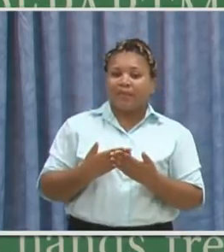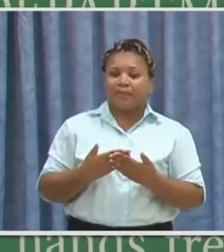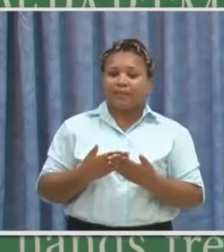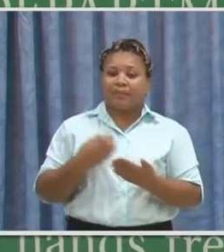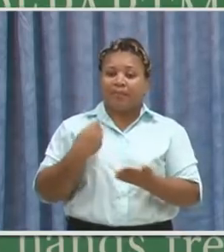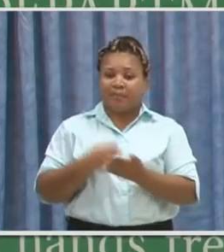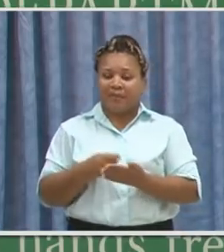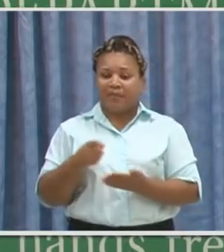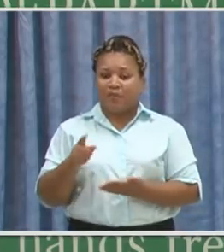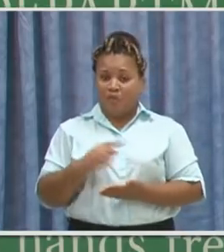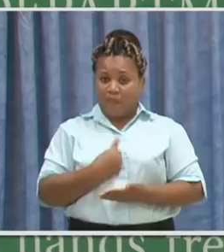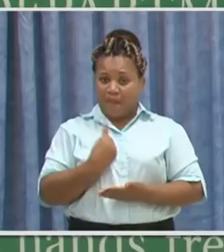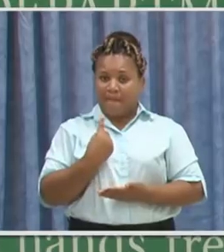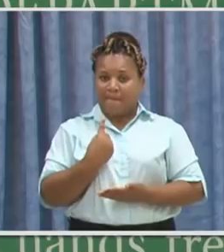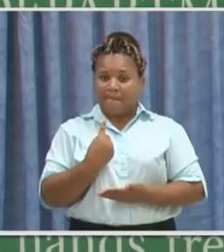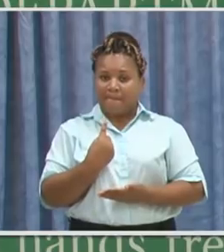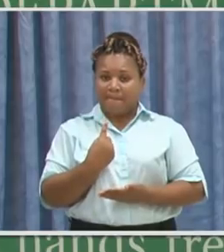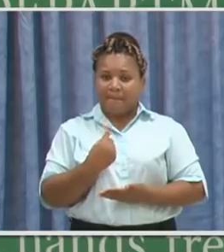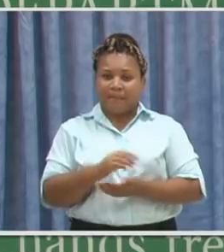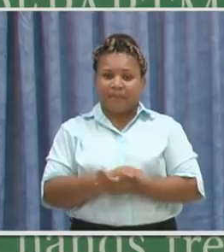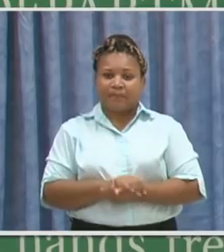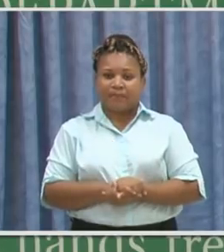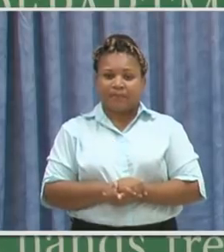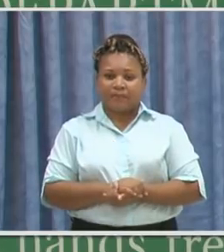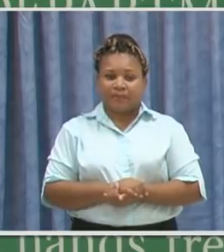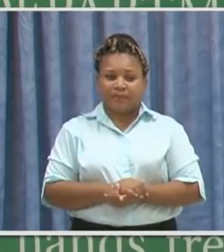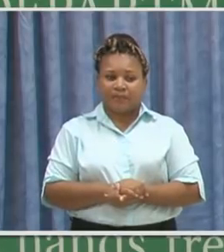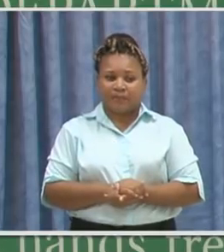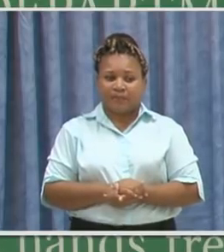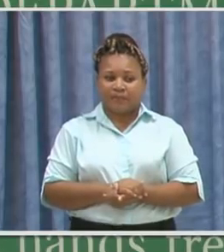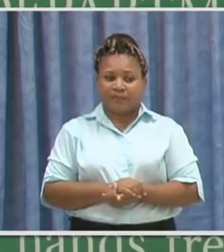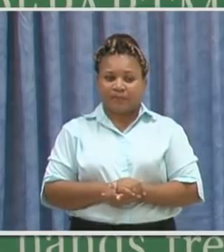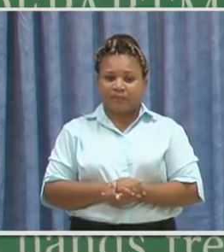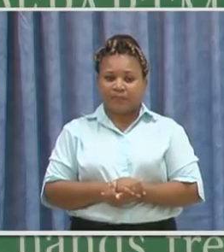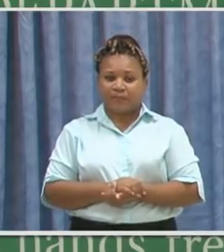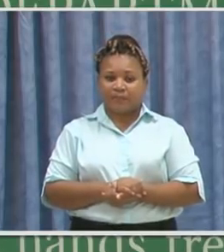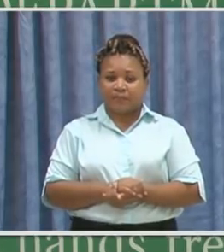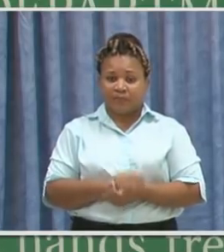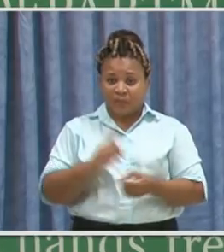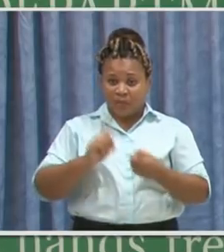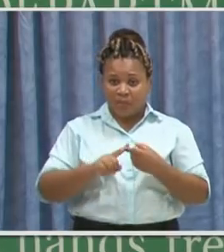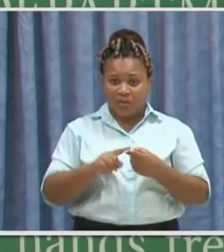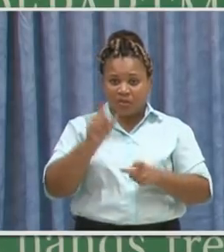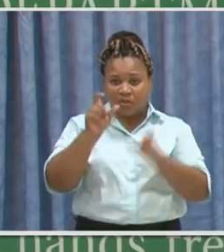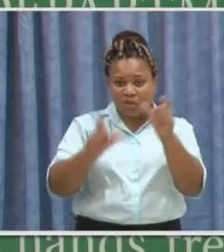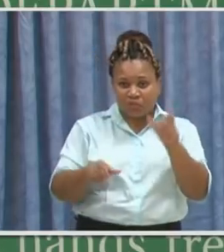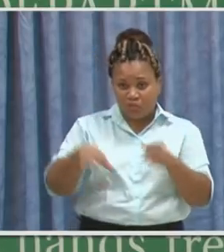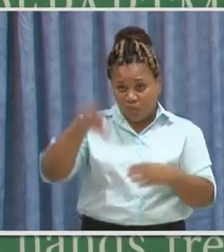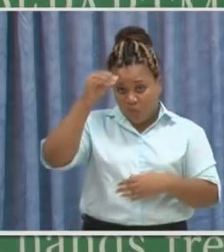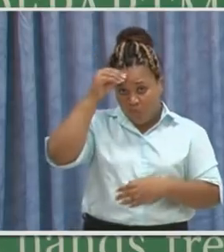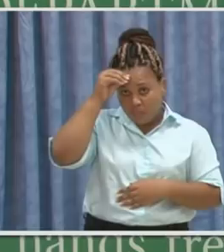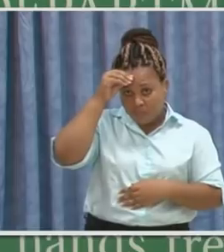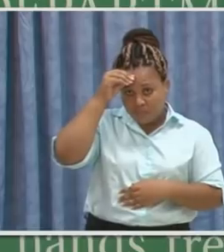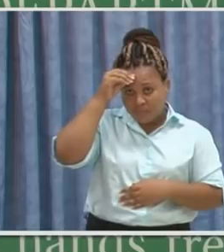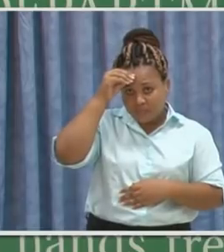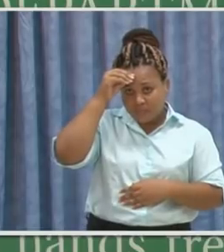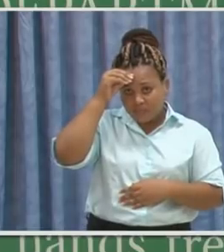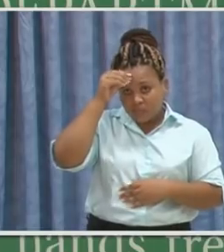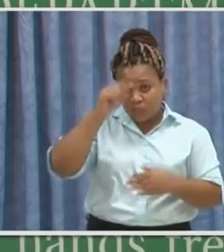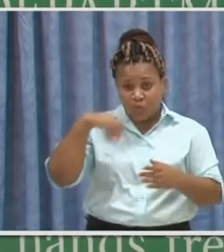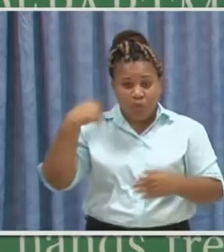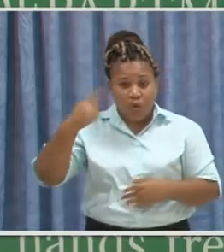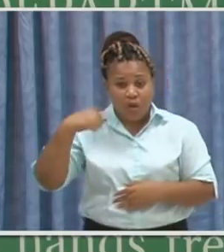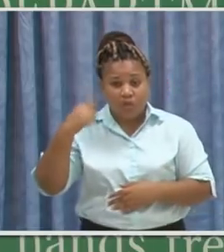longtemps, depuis que ça a commencé. Tous les jours, il y a une consultation, tous les jours, il y a une partage d'idées, une partage de